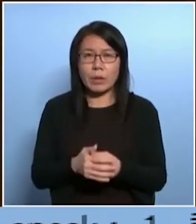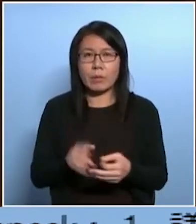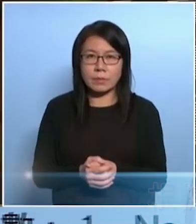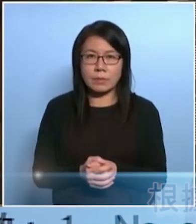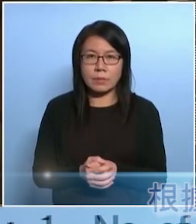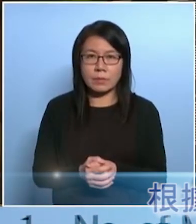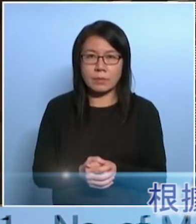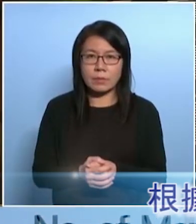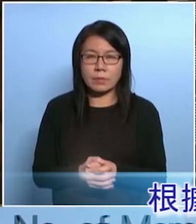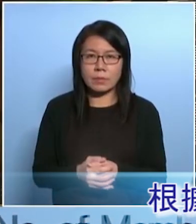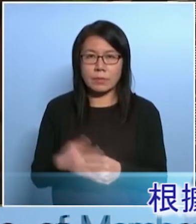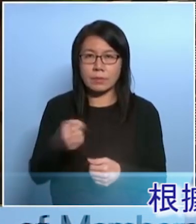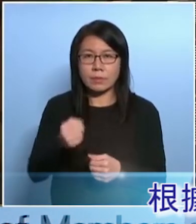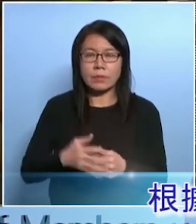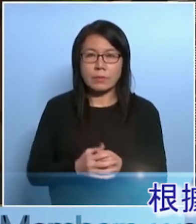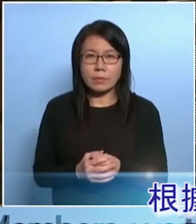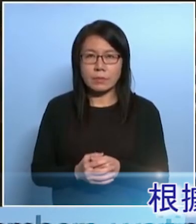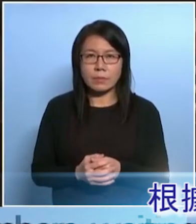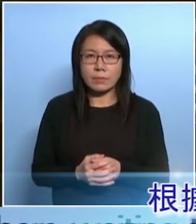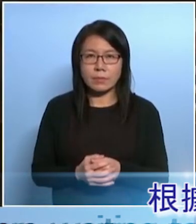郭榮鏗議員。 主席，